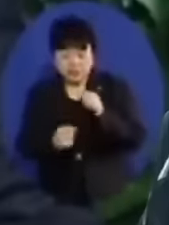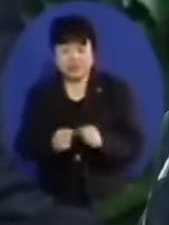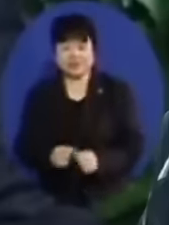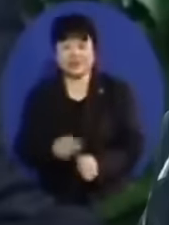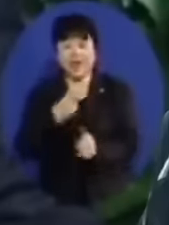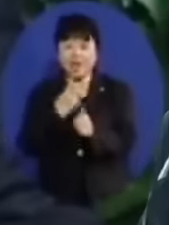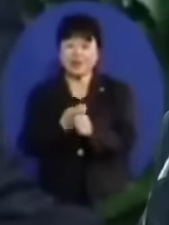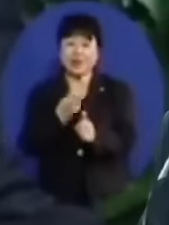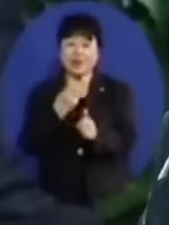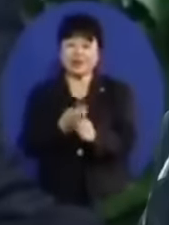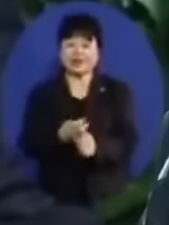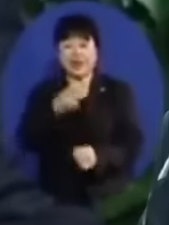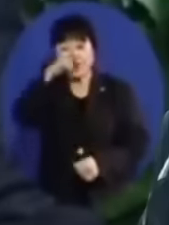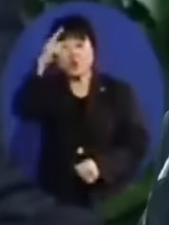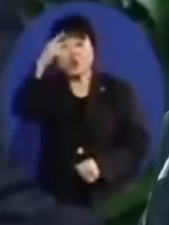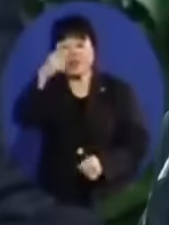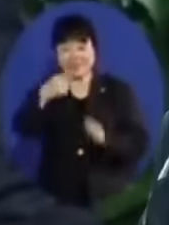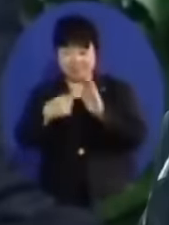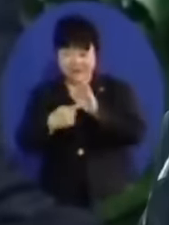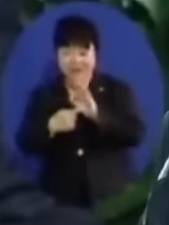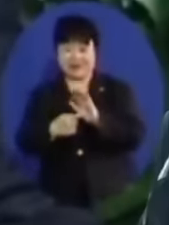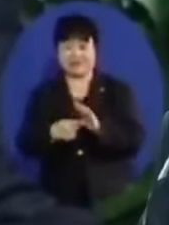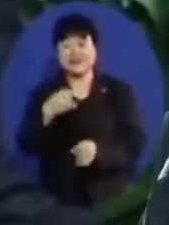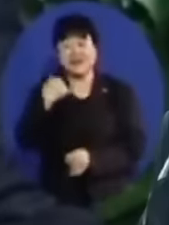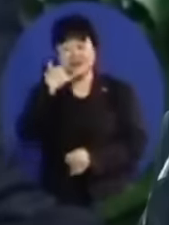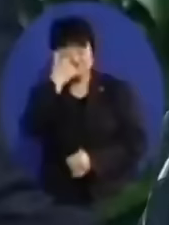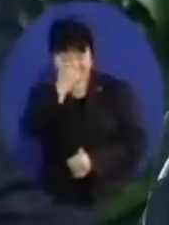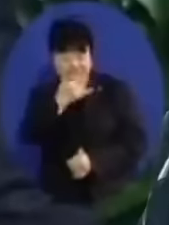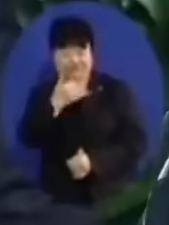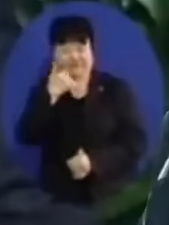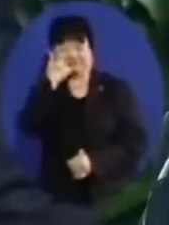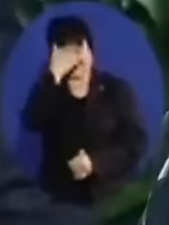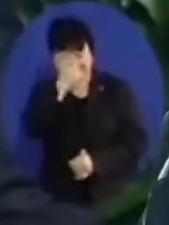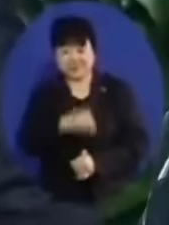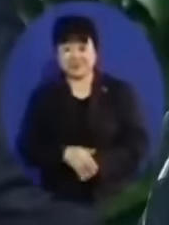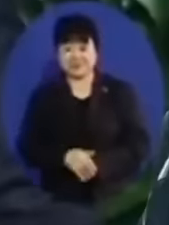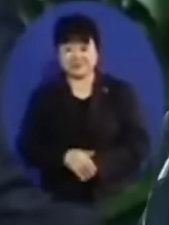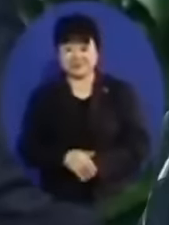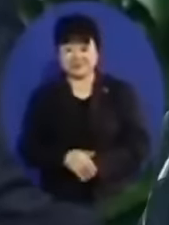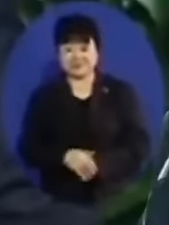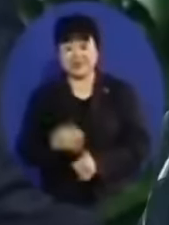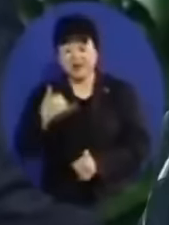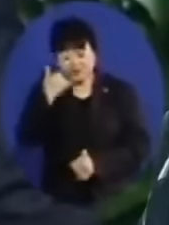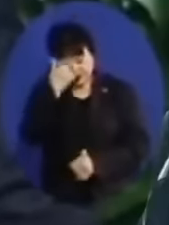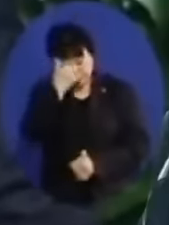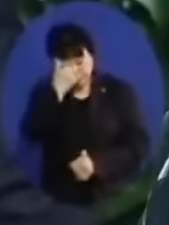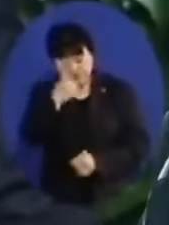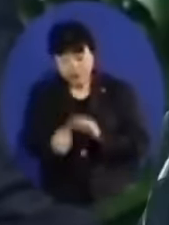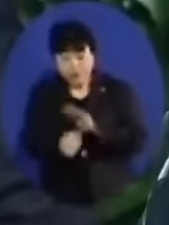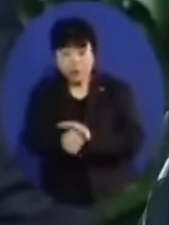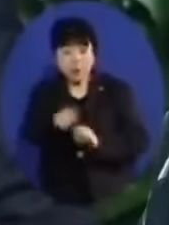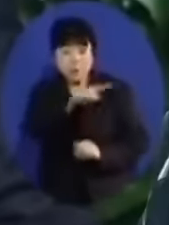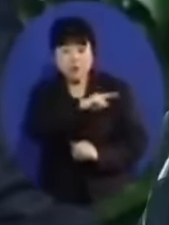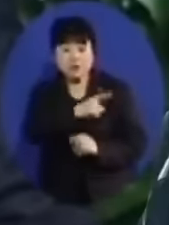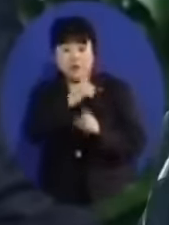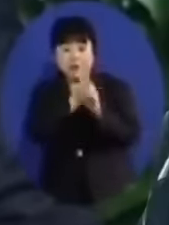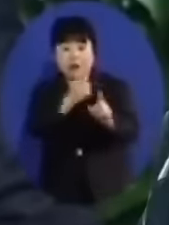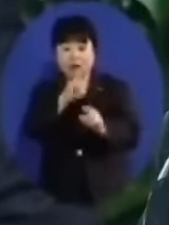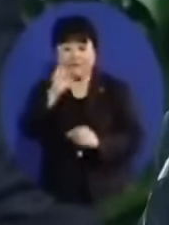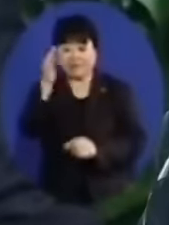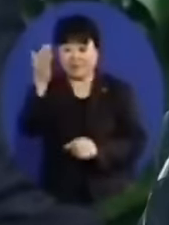가다가 교만해져가지고서 잠을 잤습니다. 그런 동안에 거북이 올라가서 이유 말한